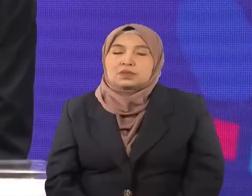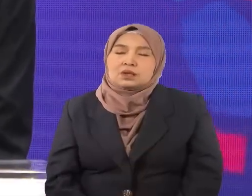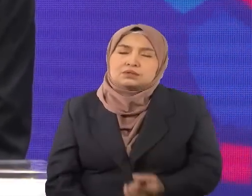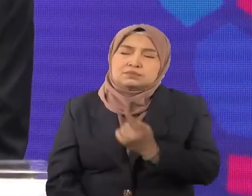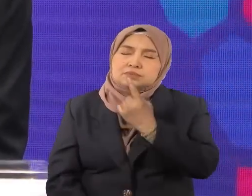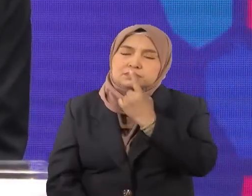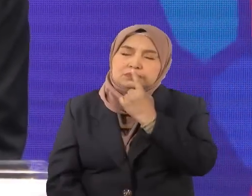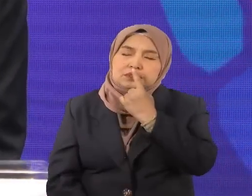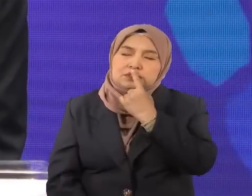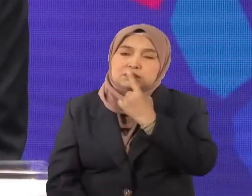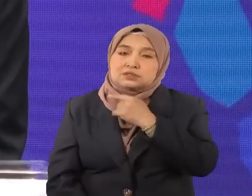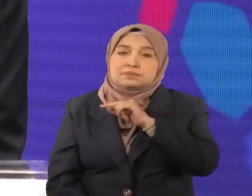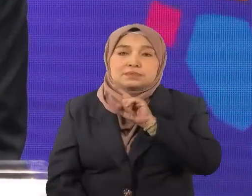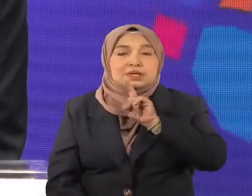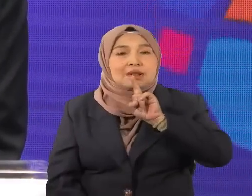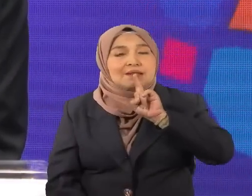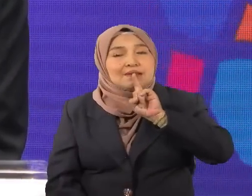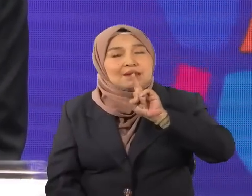بسم الله